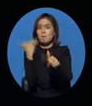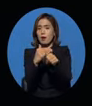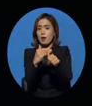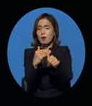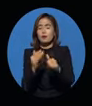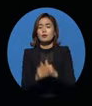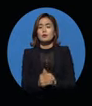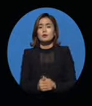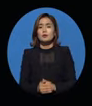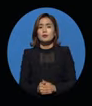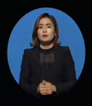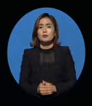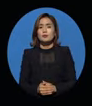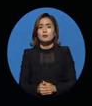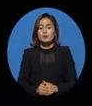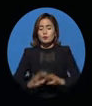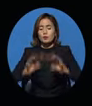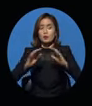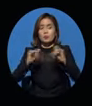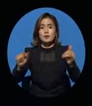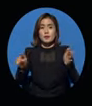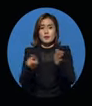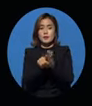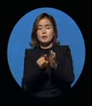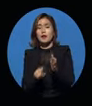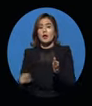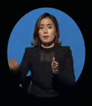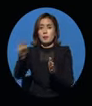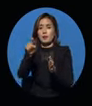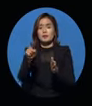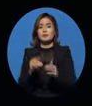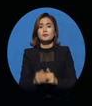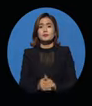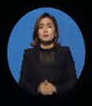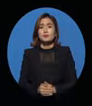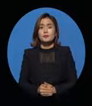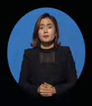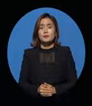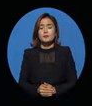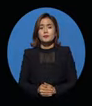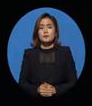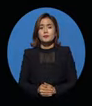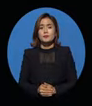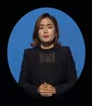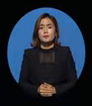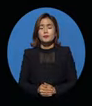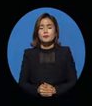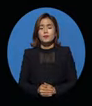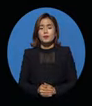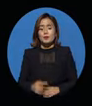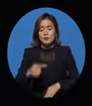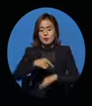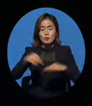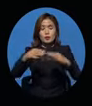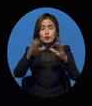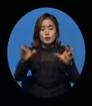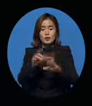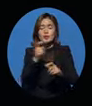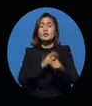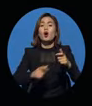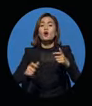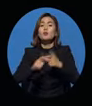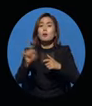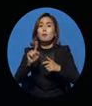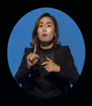해서 국민의 신뢰를 회복하게 씁니다 홍영표 민주당 에서 더 이상의